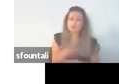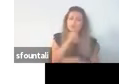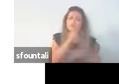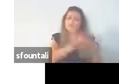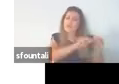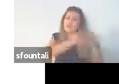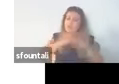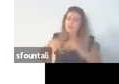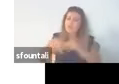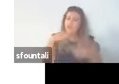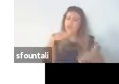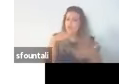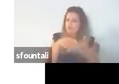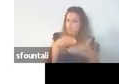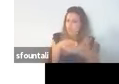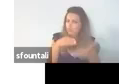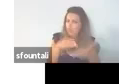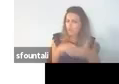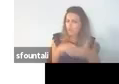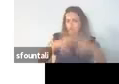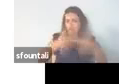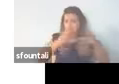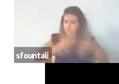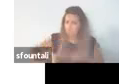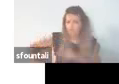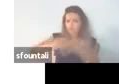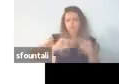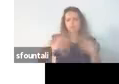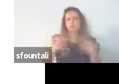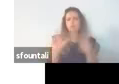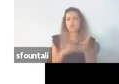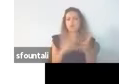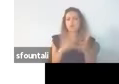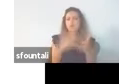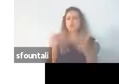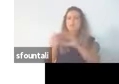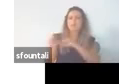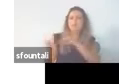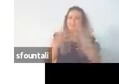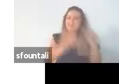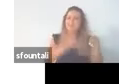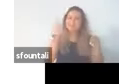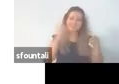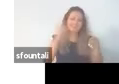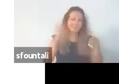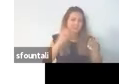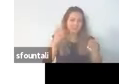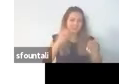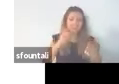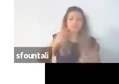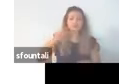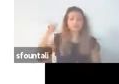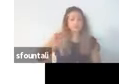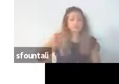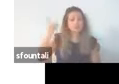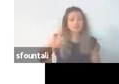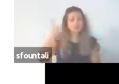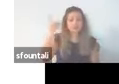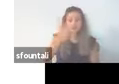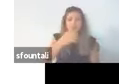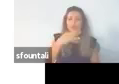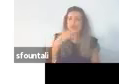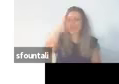στα οποία αναφερόμαστε. Για παράδειγμα, οι μετανάστριες γυναίκες πολλές φορές δεν καταγγέλουν βιασμό,